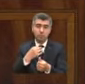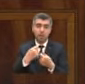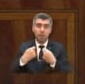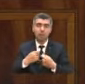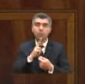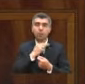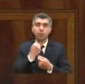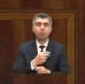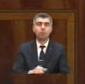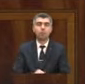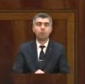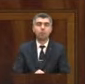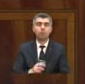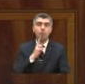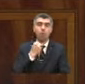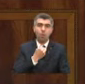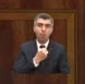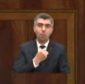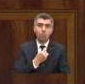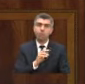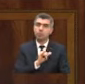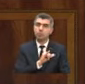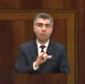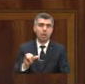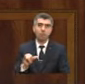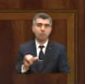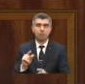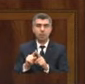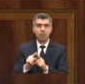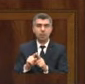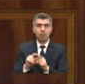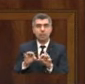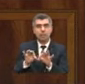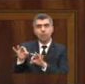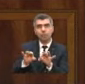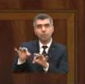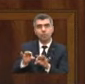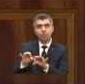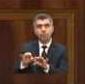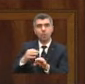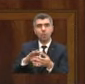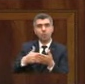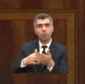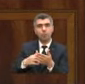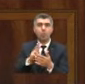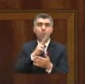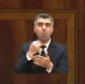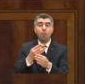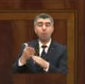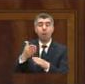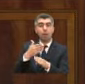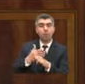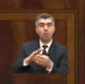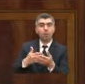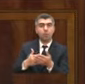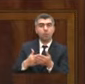المحترم أن الحكومة لم تتوفق في تحقيق مشروع استراتيجي أساسي تبنته الحكومات السابقة